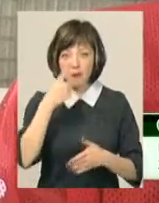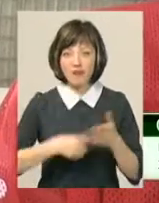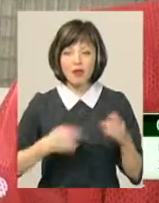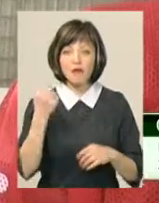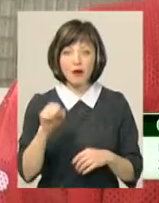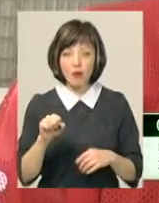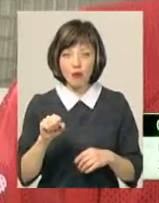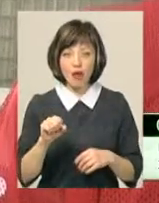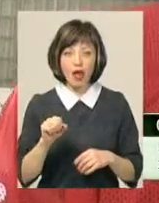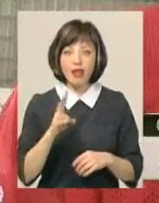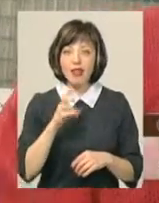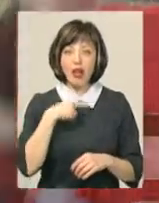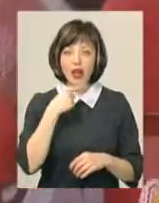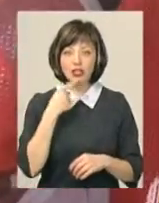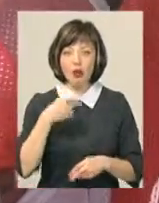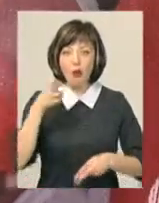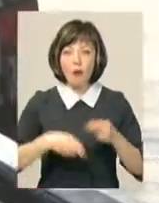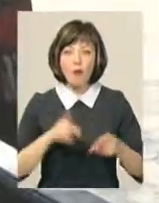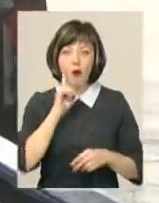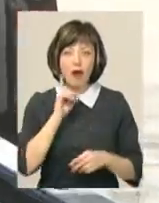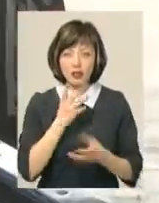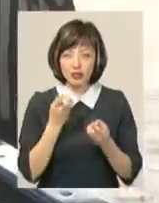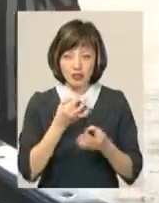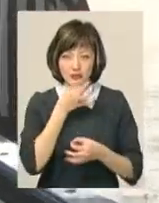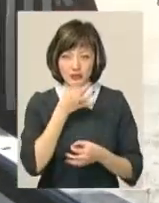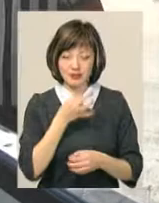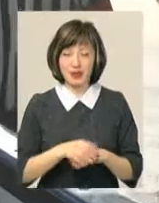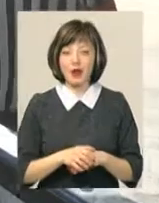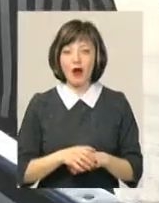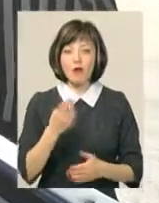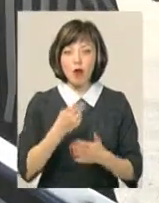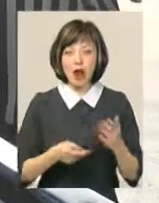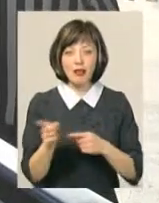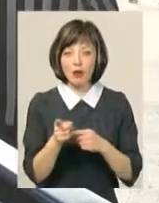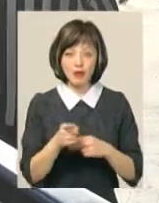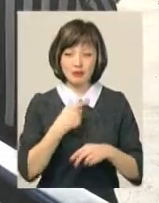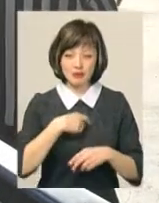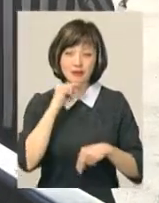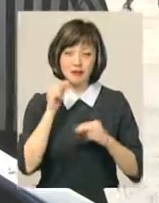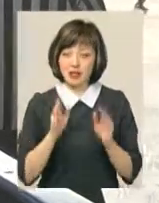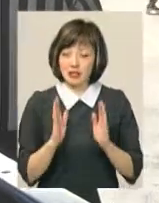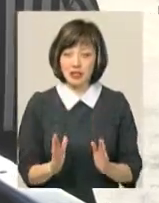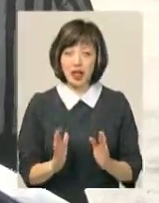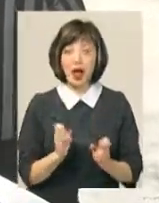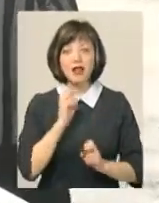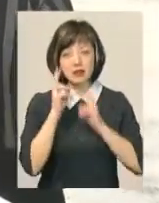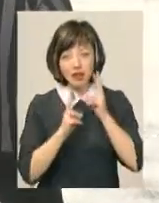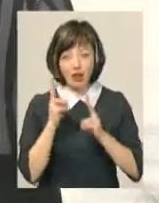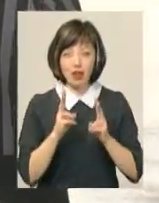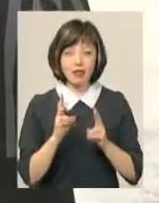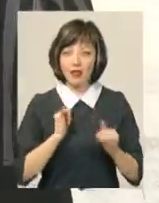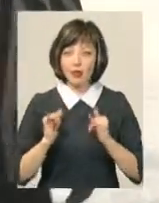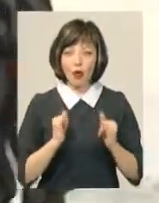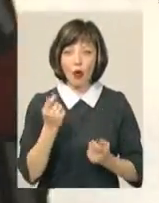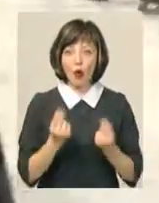то кажеться, не кажи гоп, поки не перепригнеш. У поразці тернопільські хокеїсти нікого, крім себе, не звинувачують, але нарікають на нетактовну